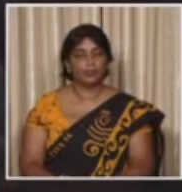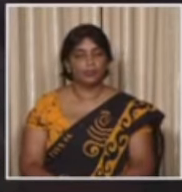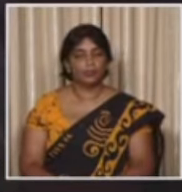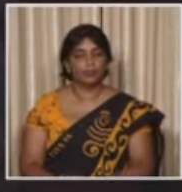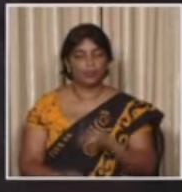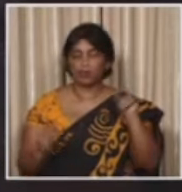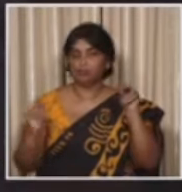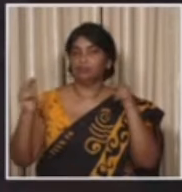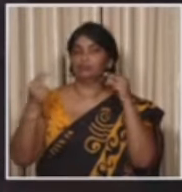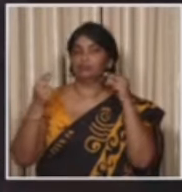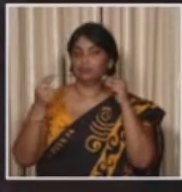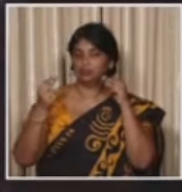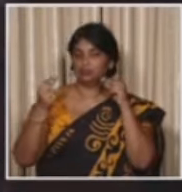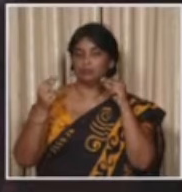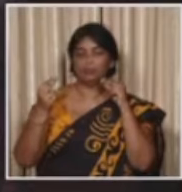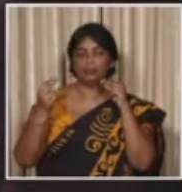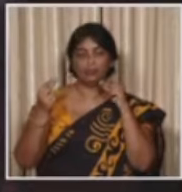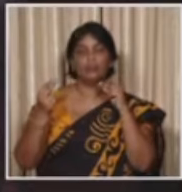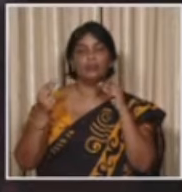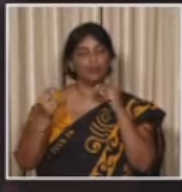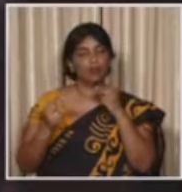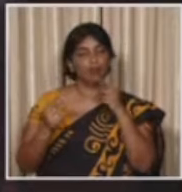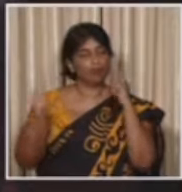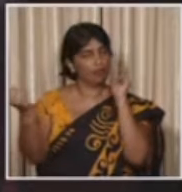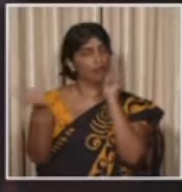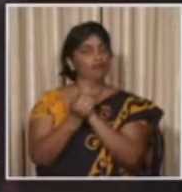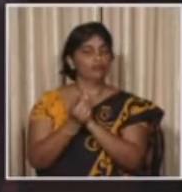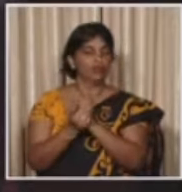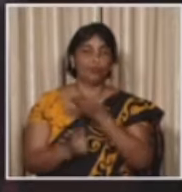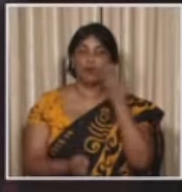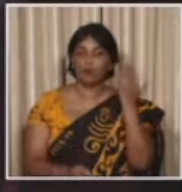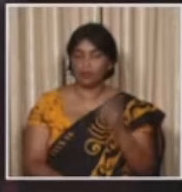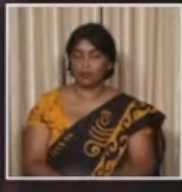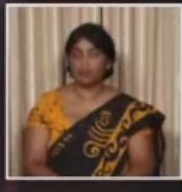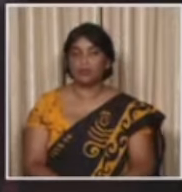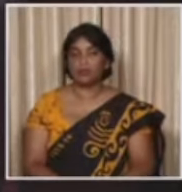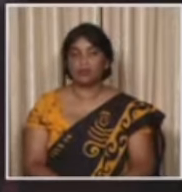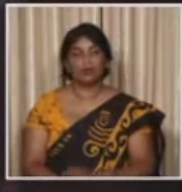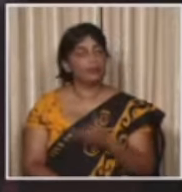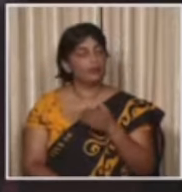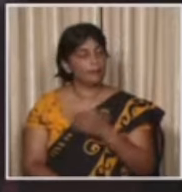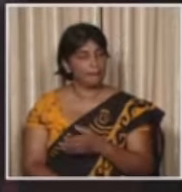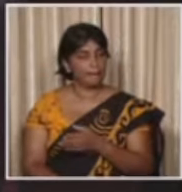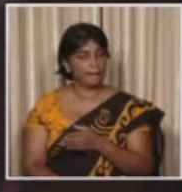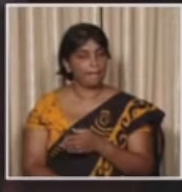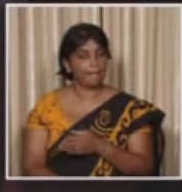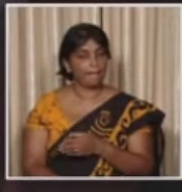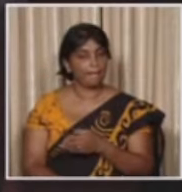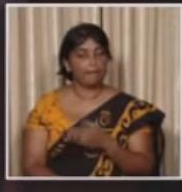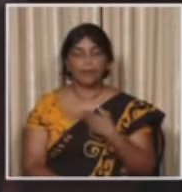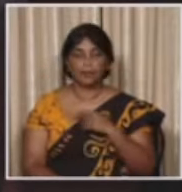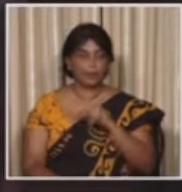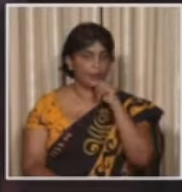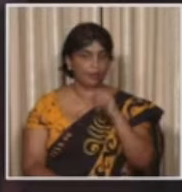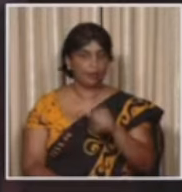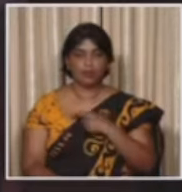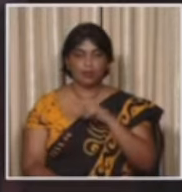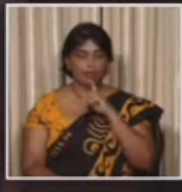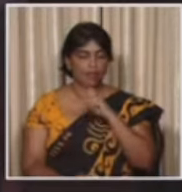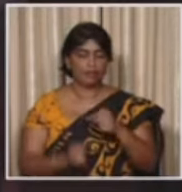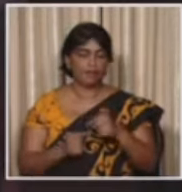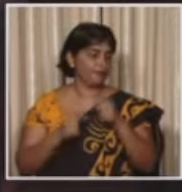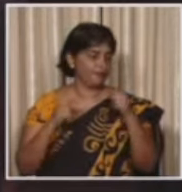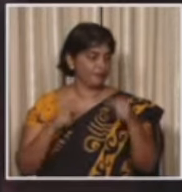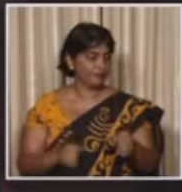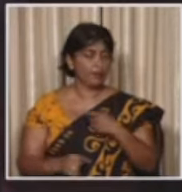මූණට මූණ හමු කරන්නට අපට හැකියාව ලැබුණා. ඉතින් මෙතනදී මම කිසිසේත්ම කියන්නේ නැහැ මේ විපක්ෂය